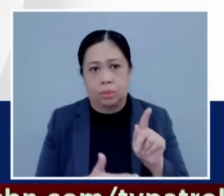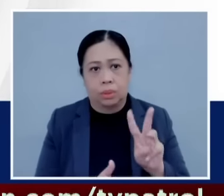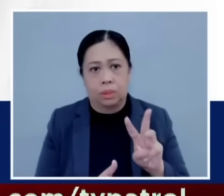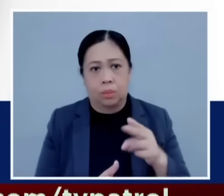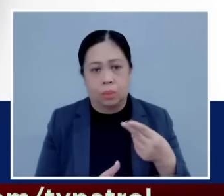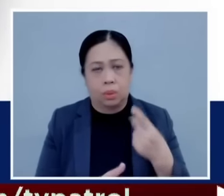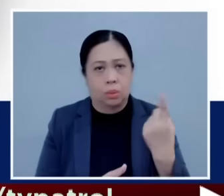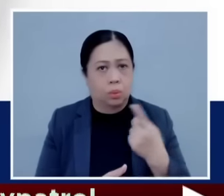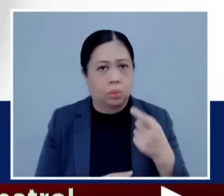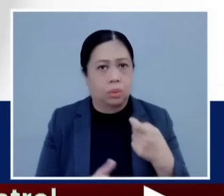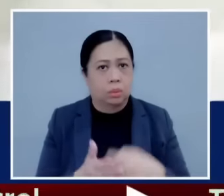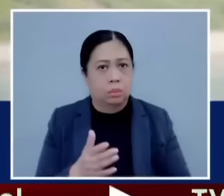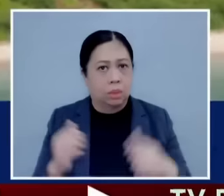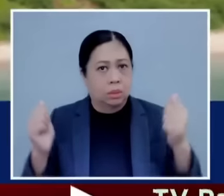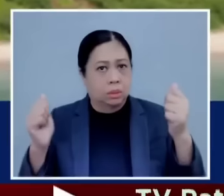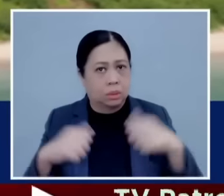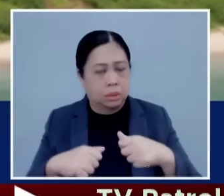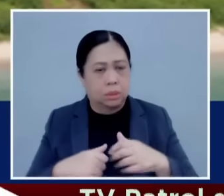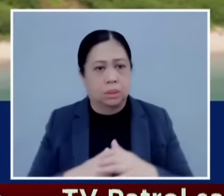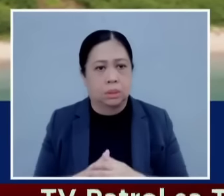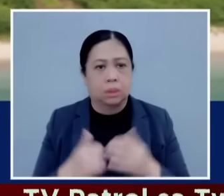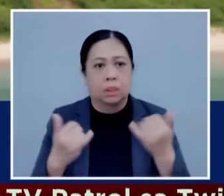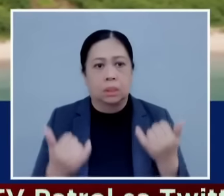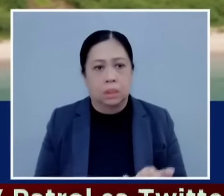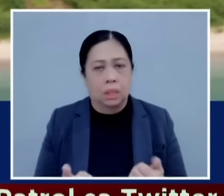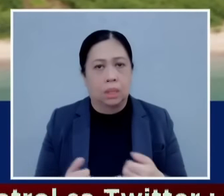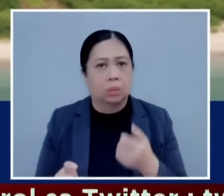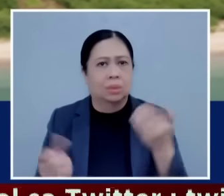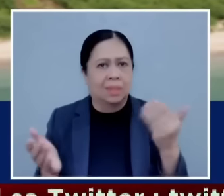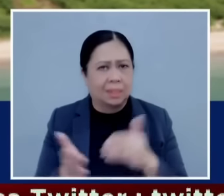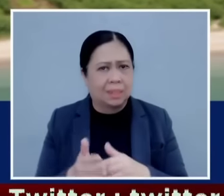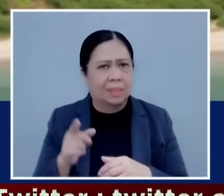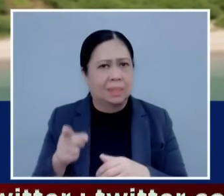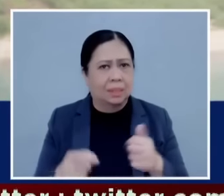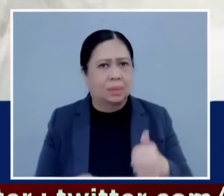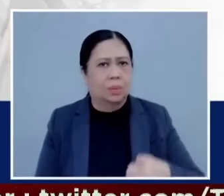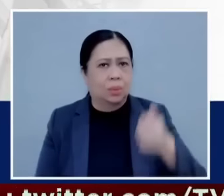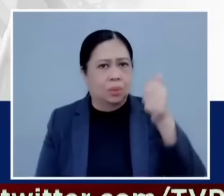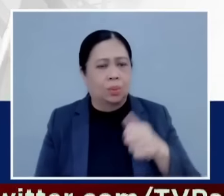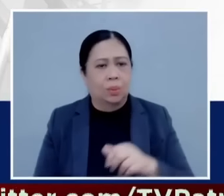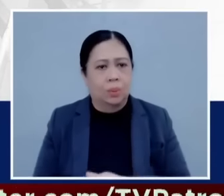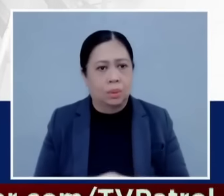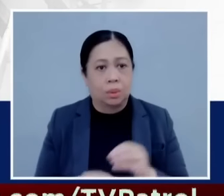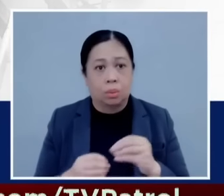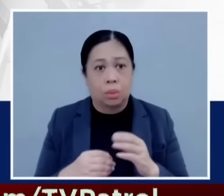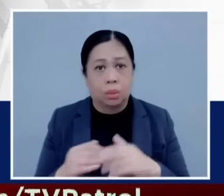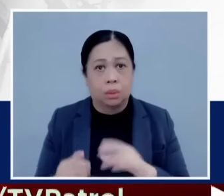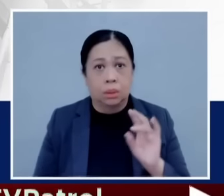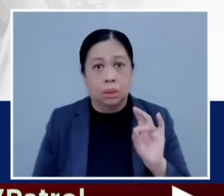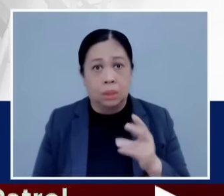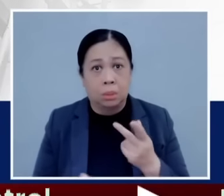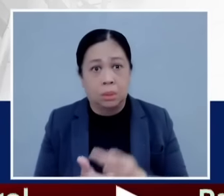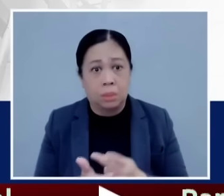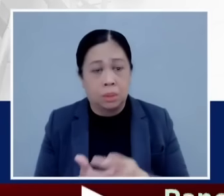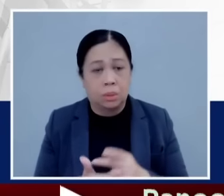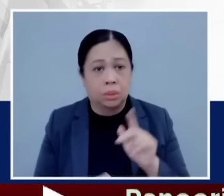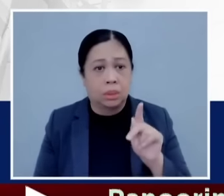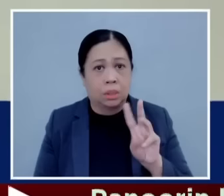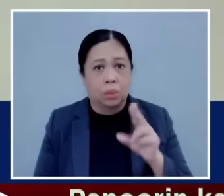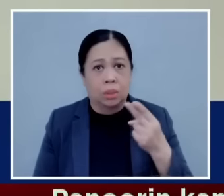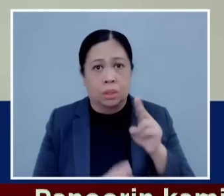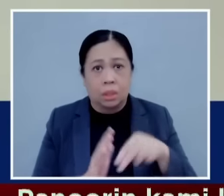ang presyong napagkasunduan. Ngayon, sila ulit ang nanalo sa presyong mahigit 7 pesos per kilowatt